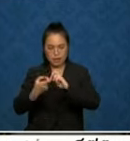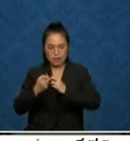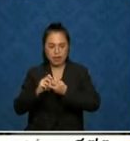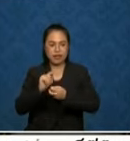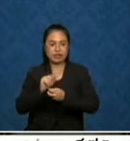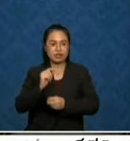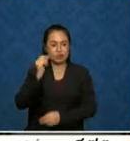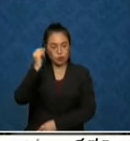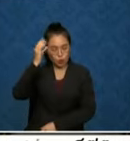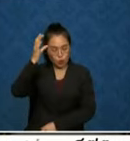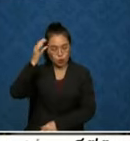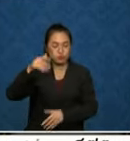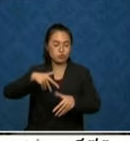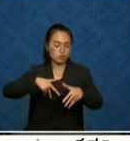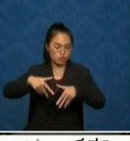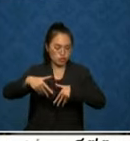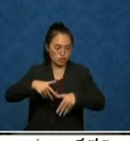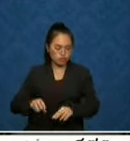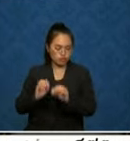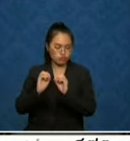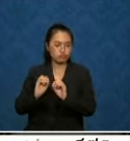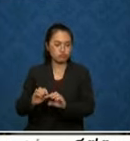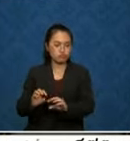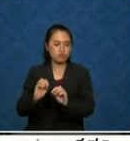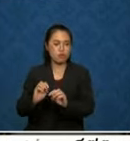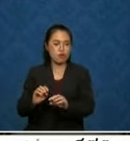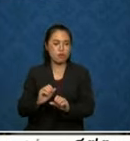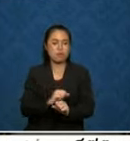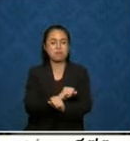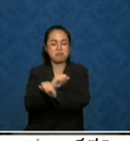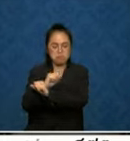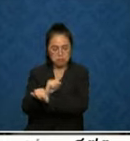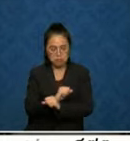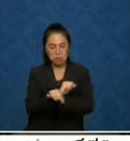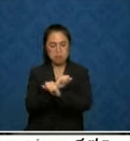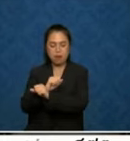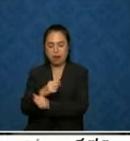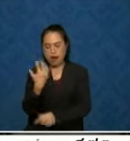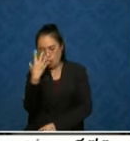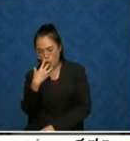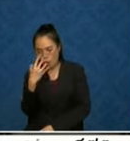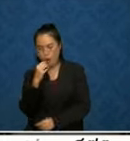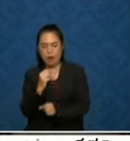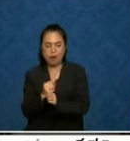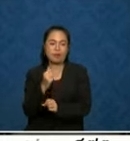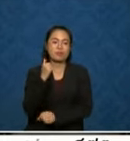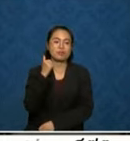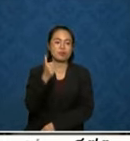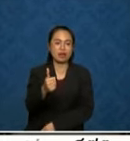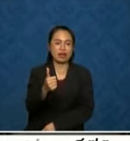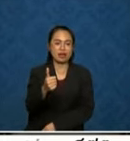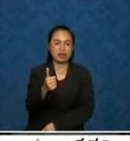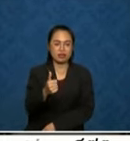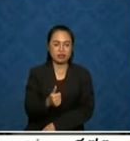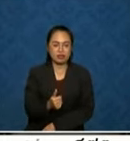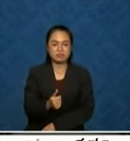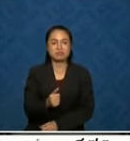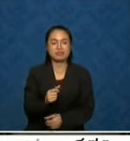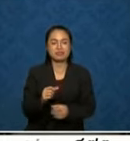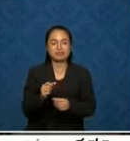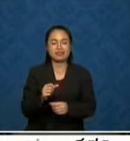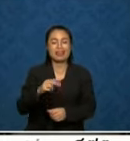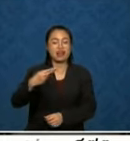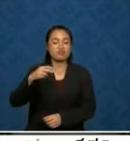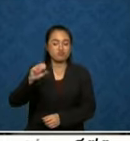ความรู้ประชาชนที่เราต้องเร่งทำซึ่งสิ่งนี้จะป้องกันความเสียหายทางการเงินให้กับประชาชนด้วยการเร่งพัฒนาหลักสูตร